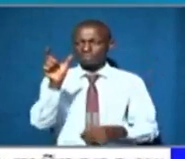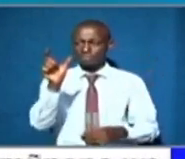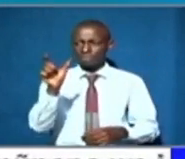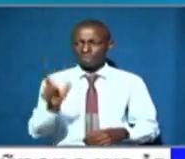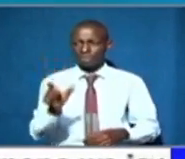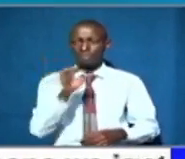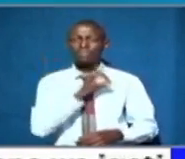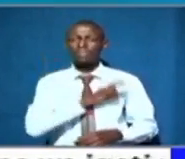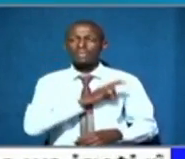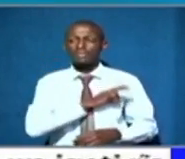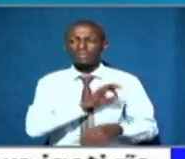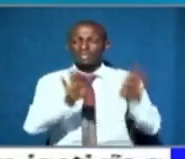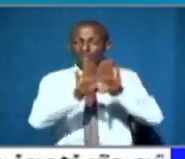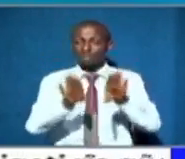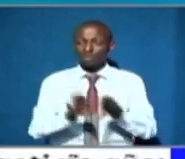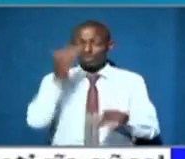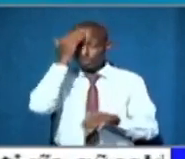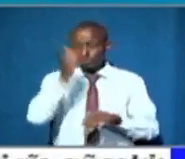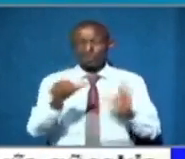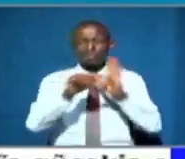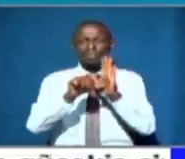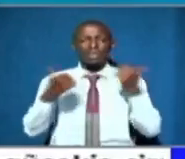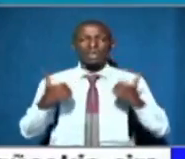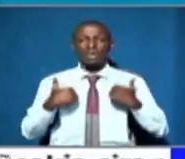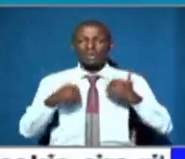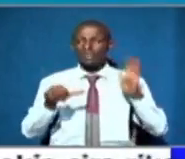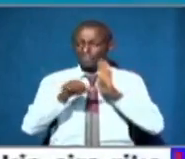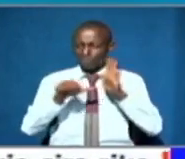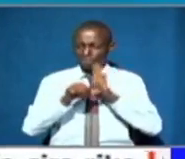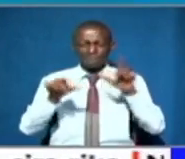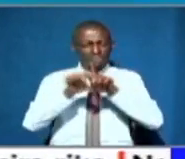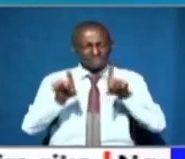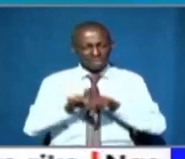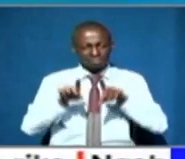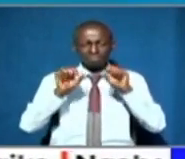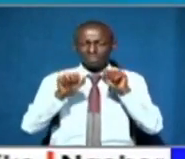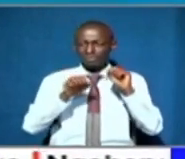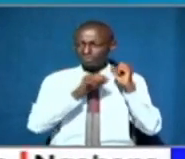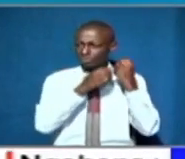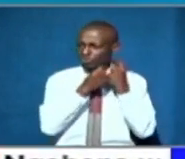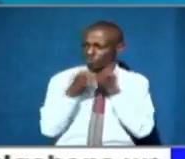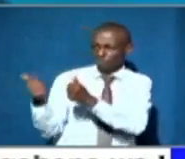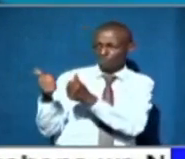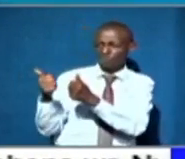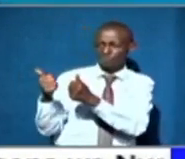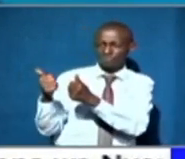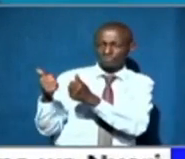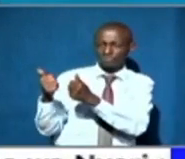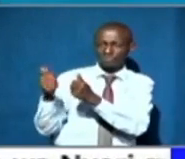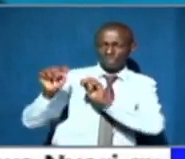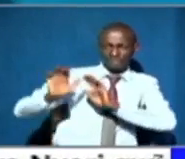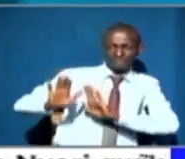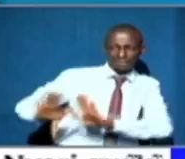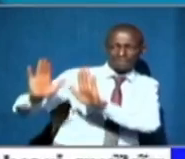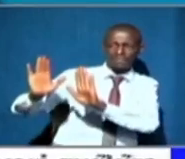ni odo kuena githina na githina keu nikio tuwa giri rotothi harayuna keu No anyita. No neto higereere